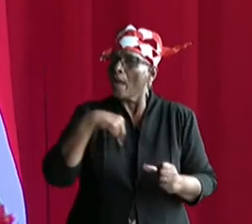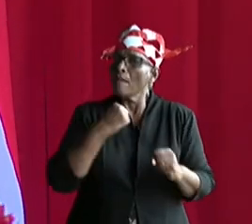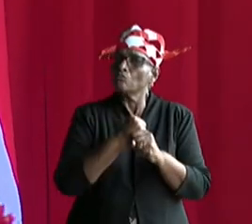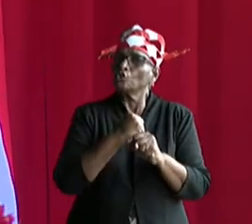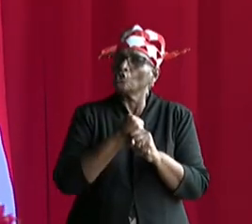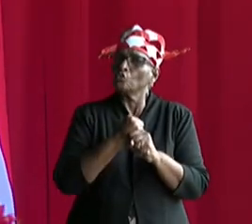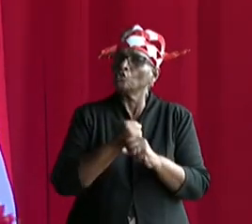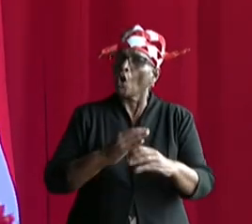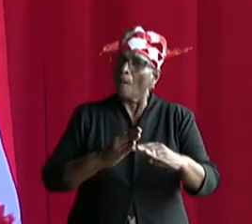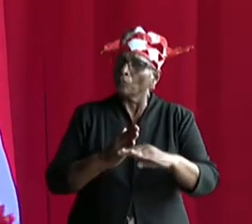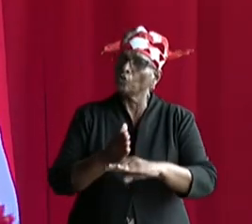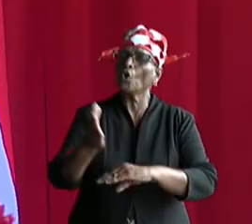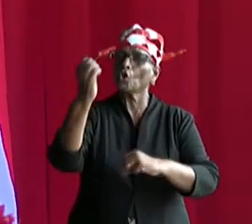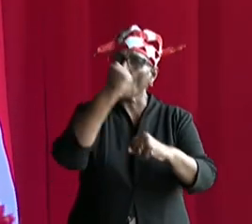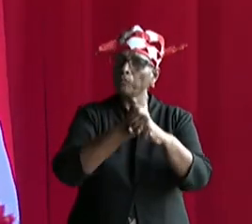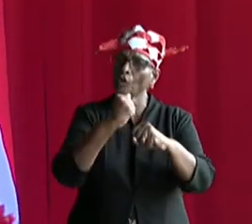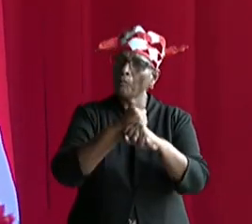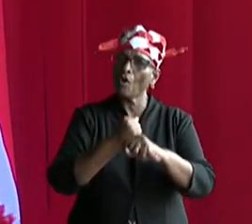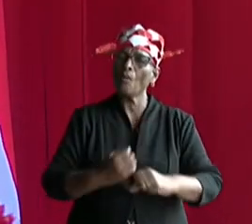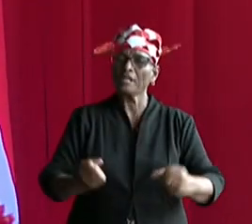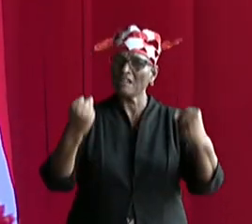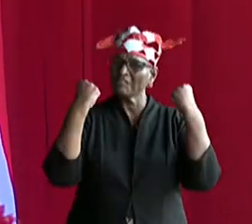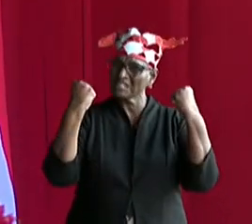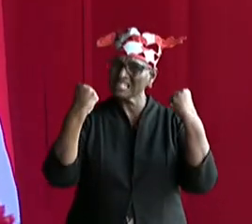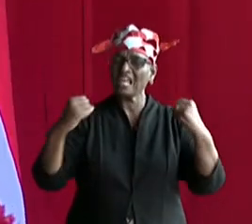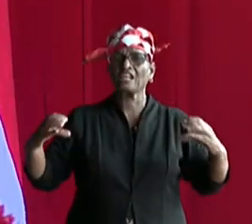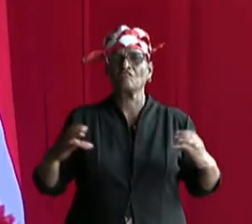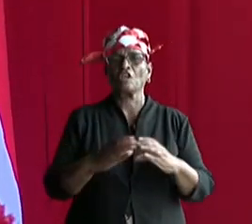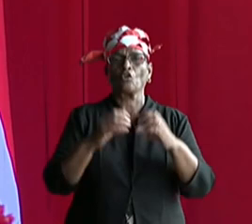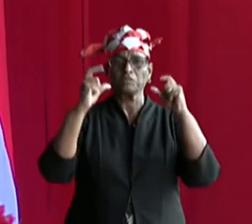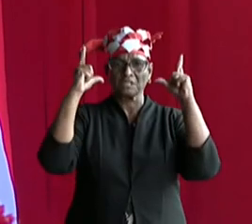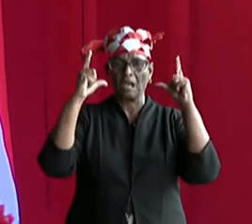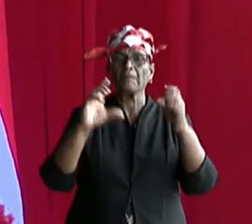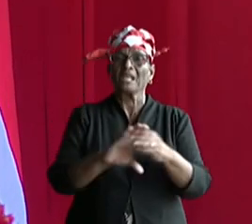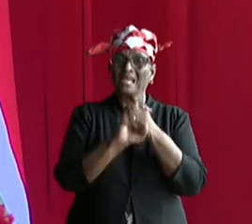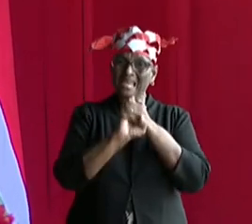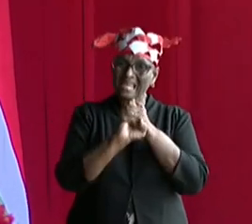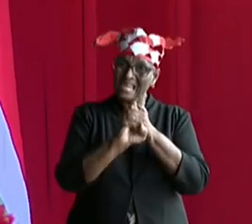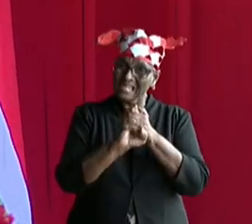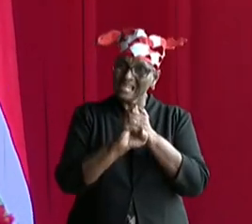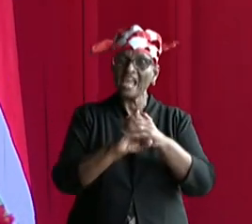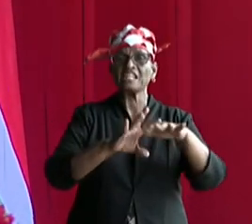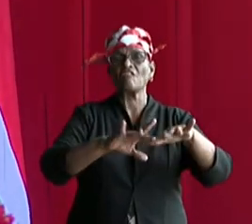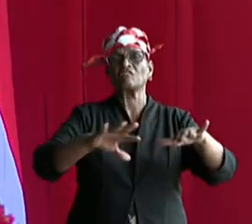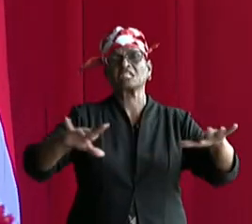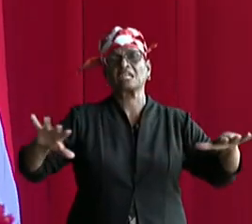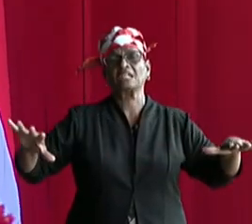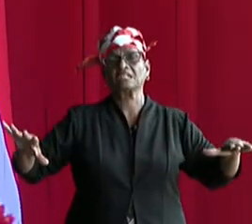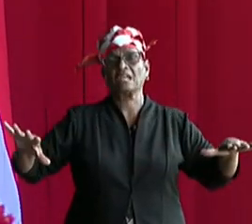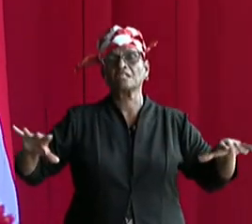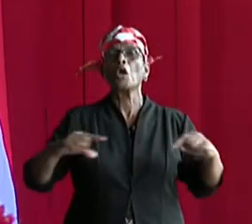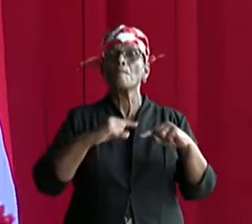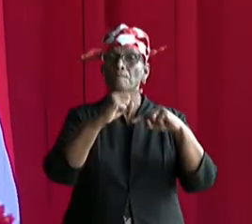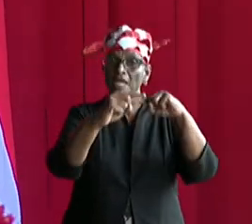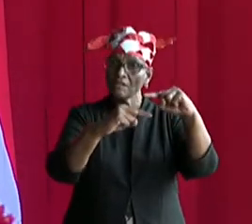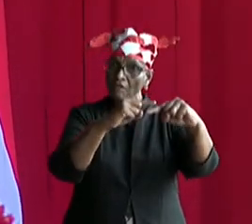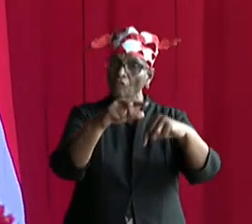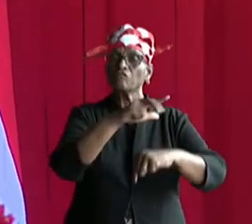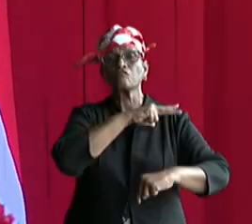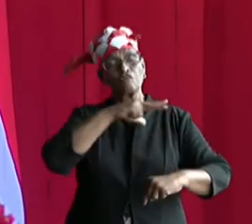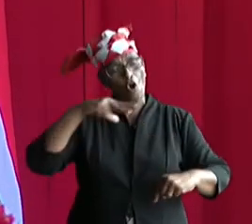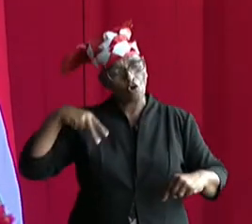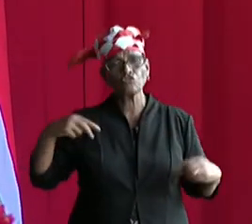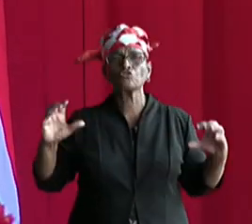en versterken van onze samenleving in eenheid en verscheidenheid, met de ontwikkeling van onze